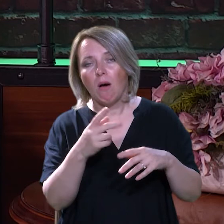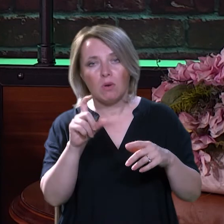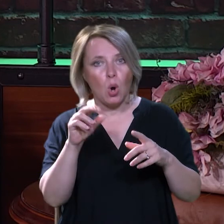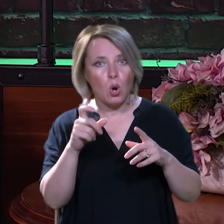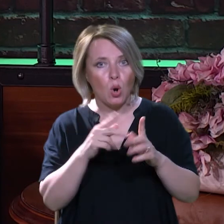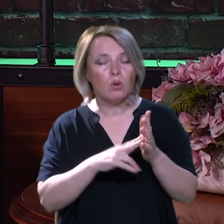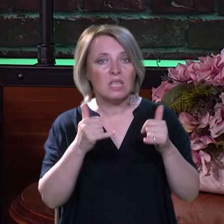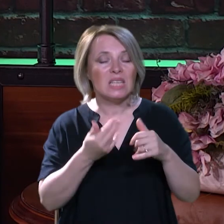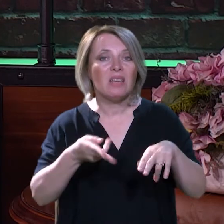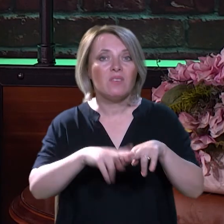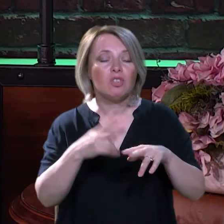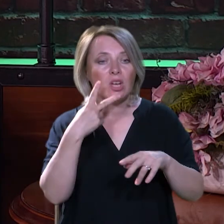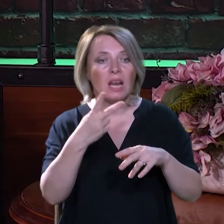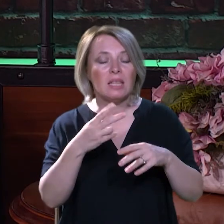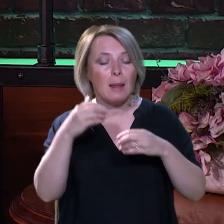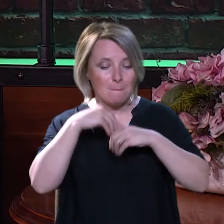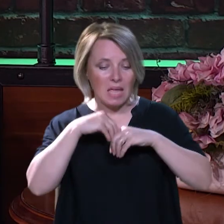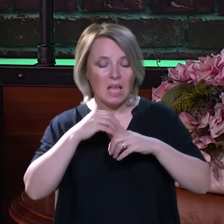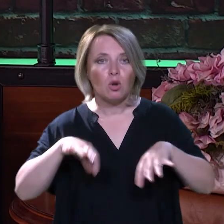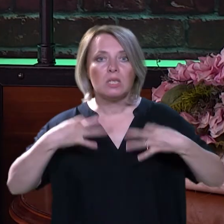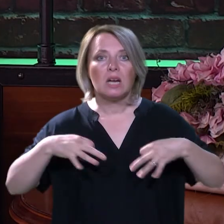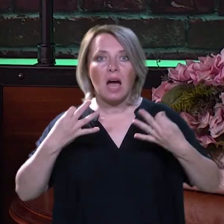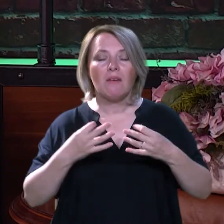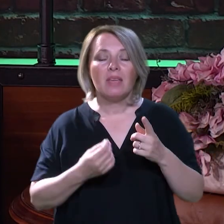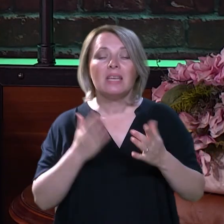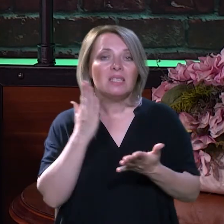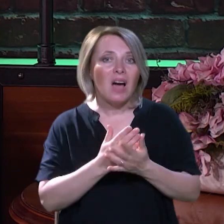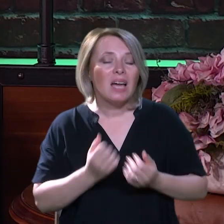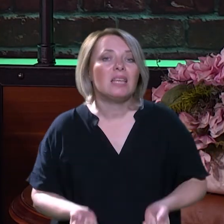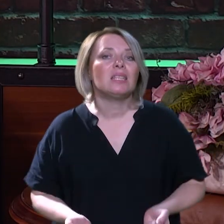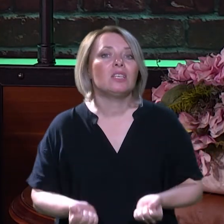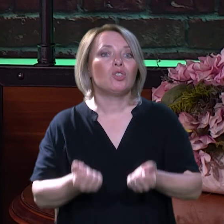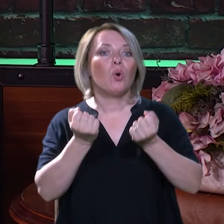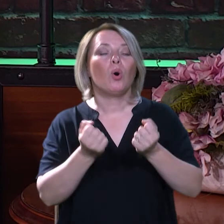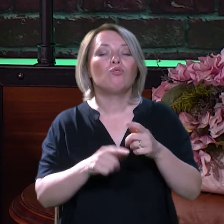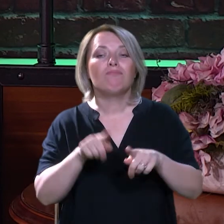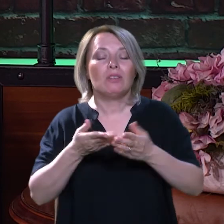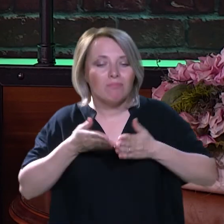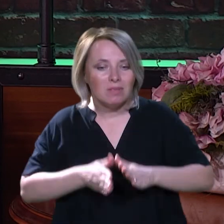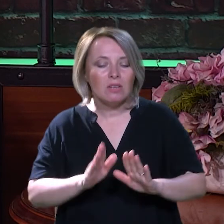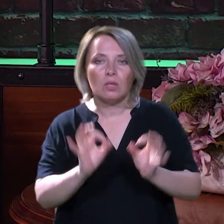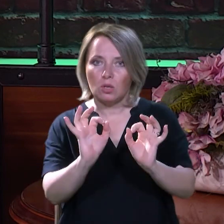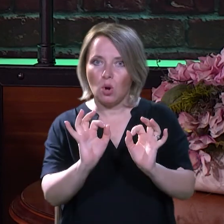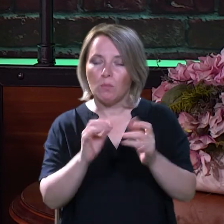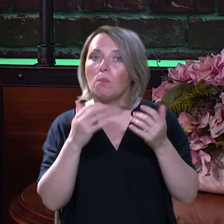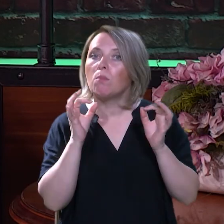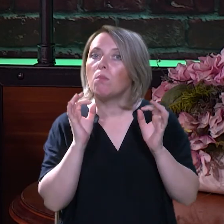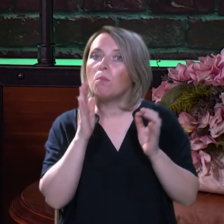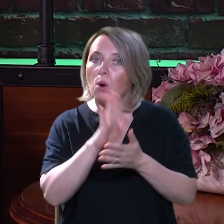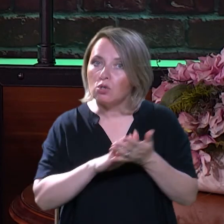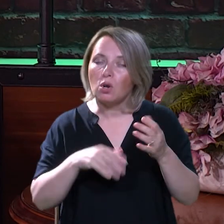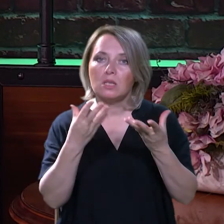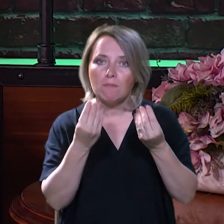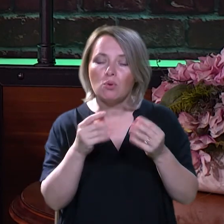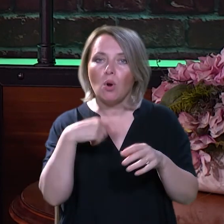i gledati u mentalno zdravlje. Znači, svake neke teškoće nešto se izrodi dobro, što možemo iskoristiti. Počelo se puno pričati,